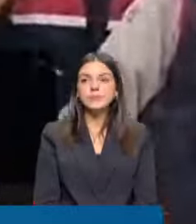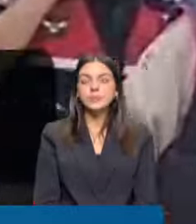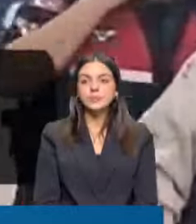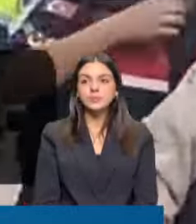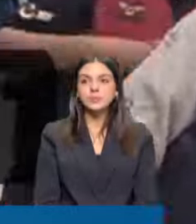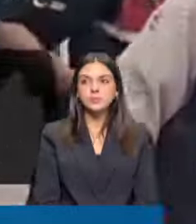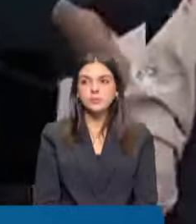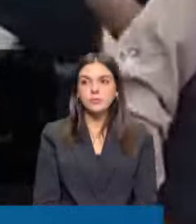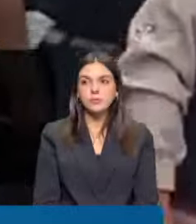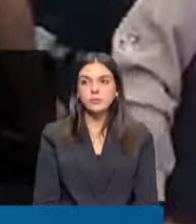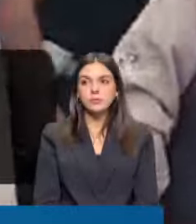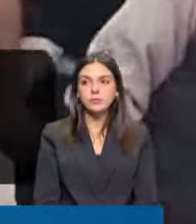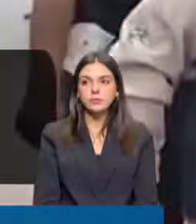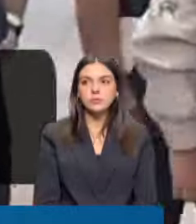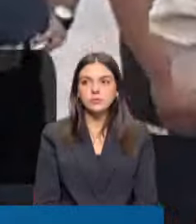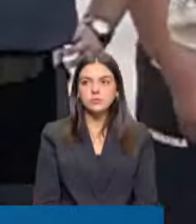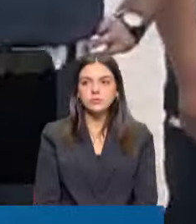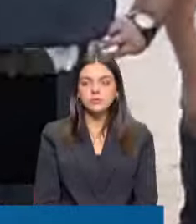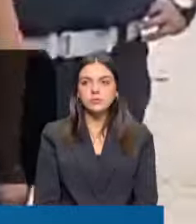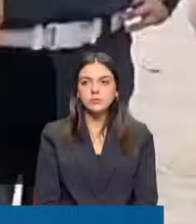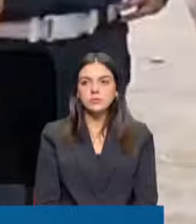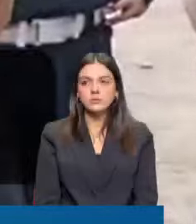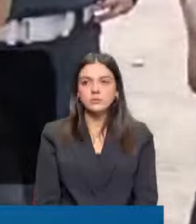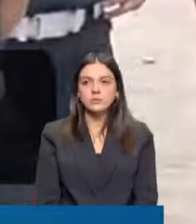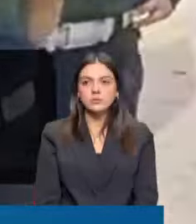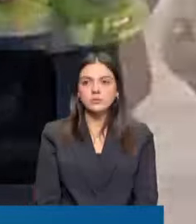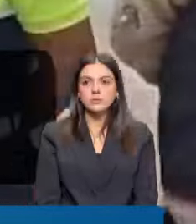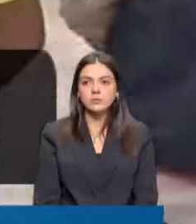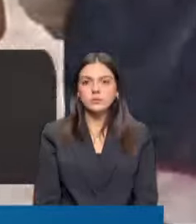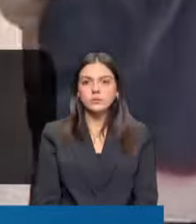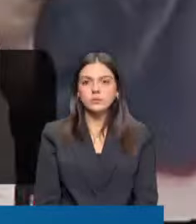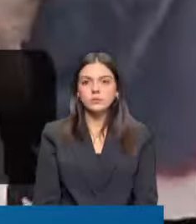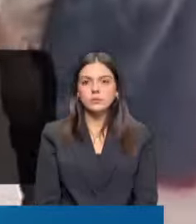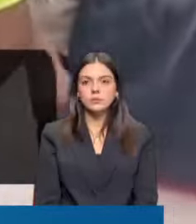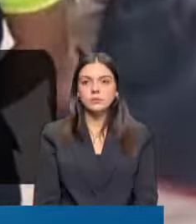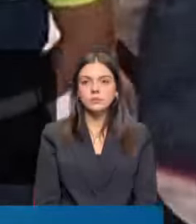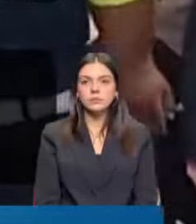bizim çocuklarımızsınız ya. Bize karşı sizi yolluyor, savaş yolluyor bize ya.